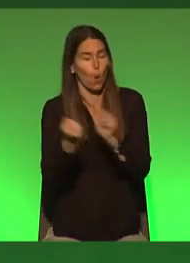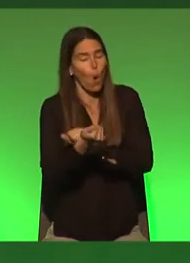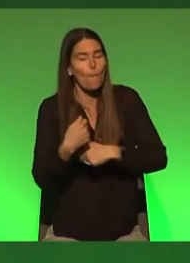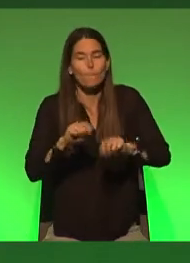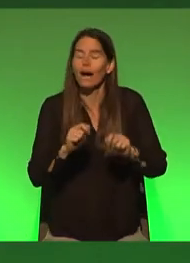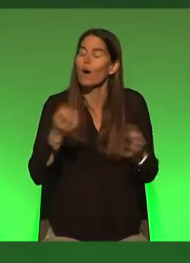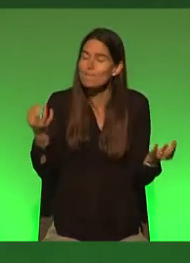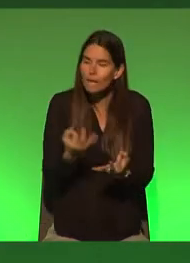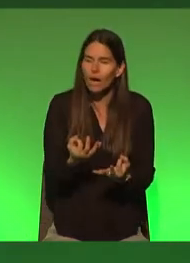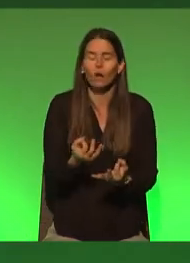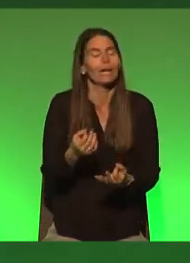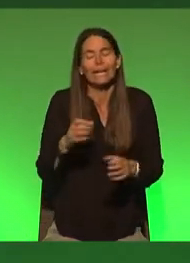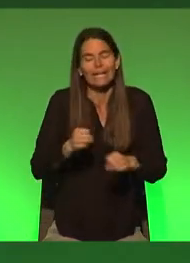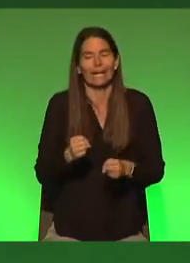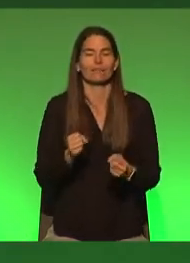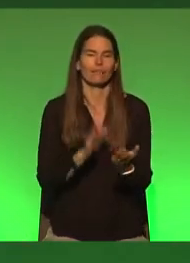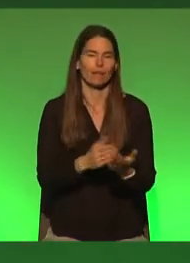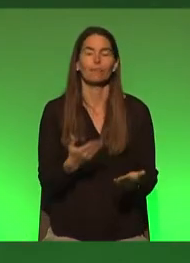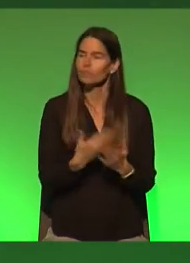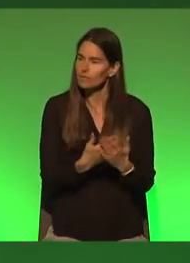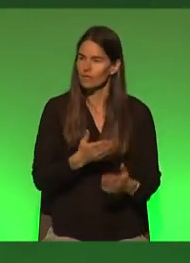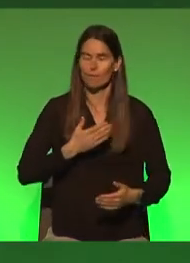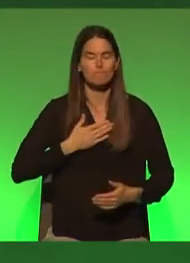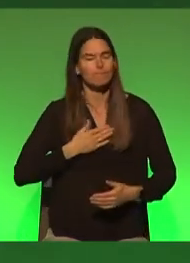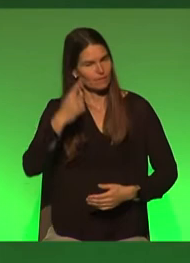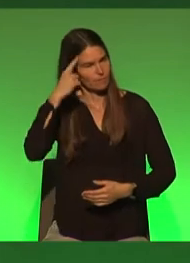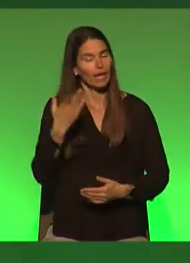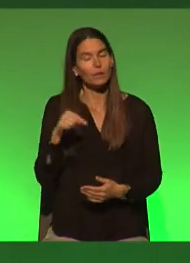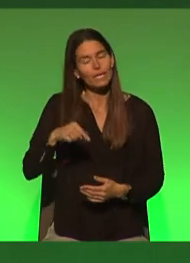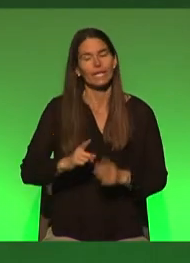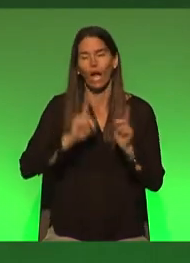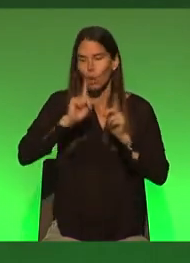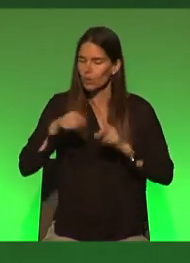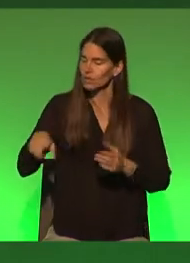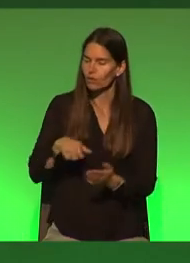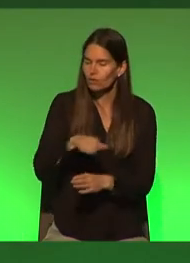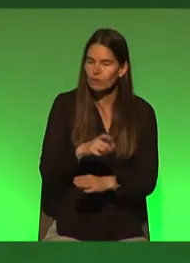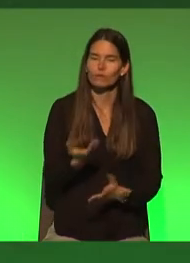wir so dringend benötigen. Deshalb heißt unsere Devise als Grüne in Nordrhein-Westfalen